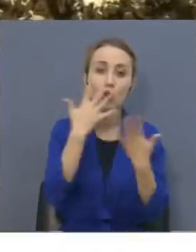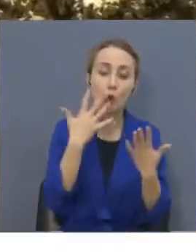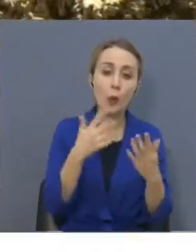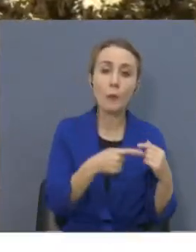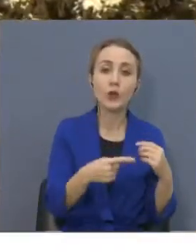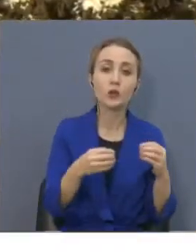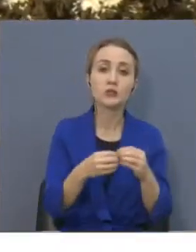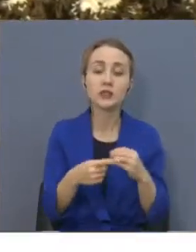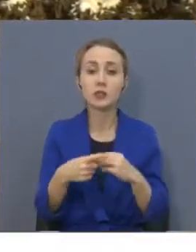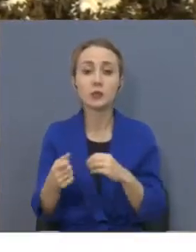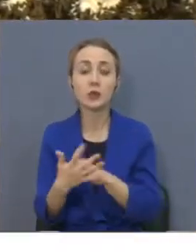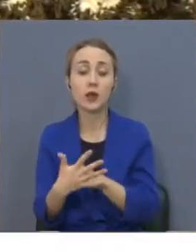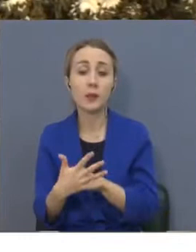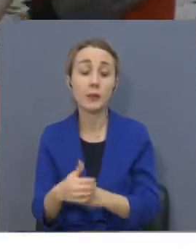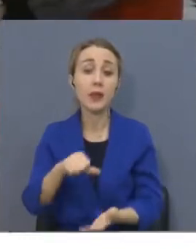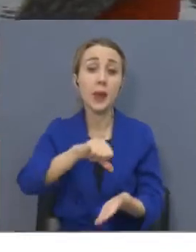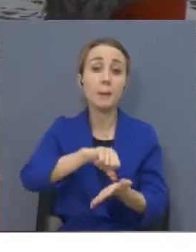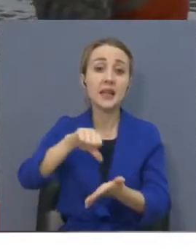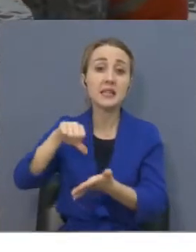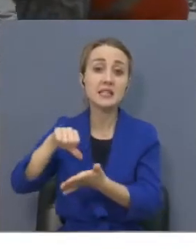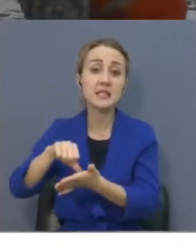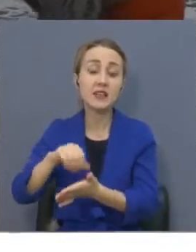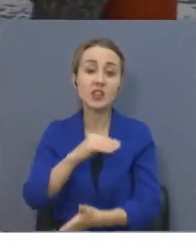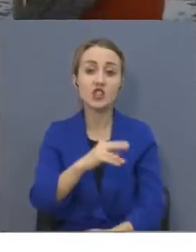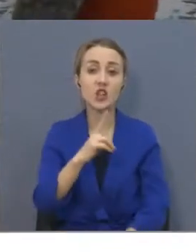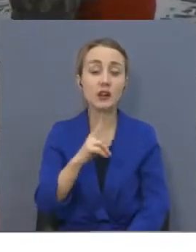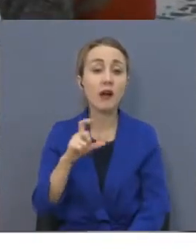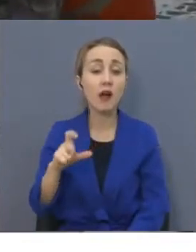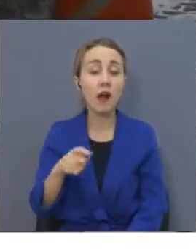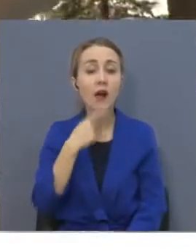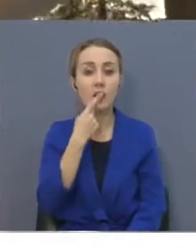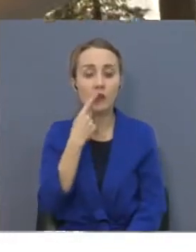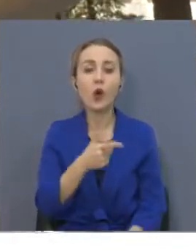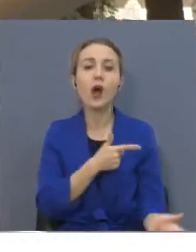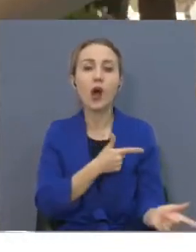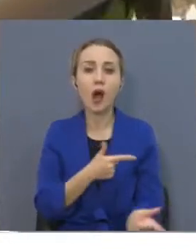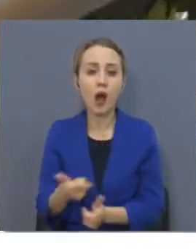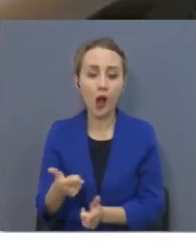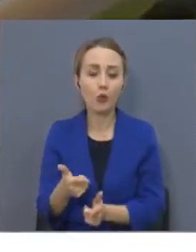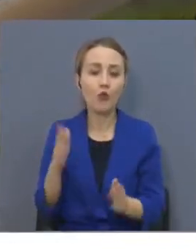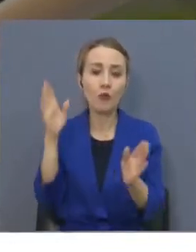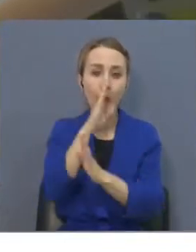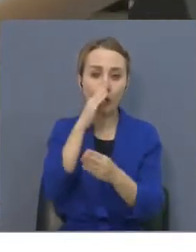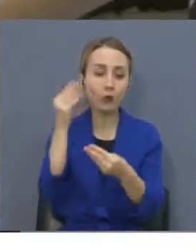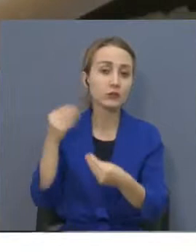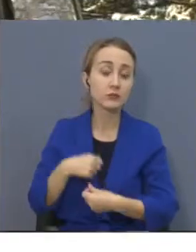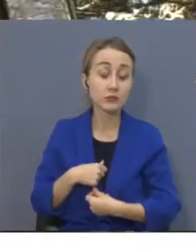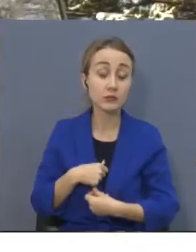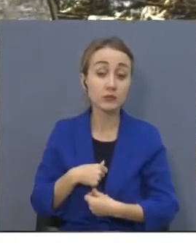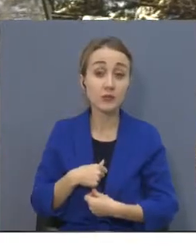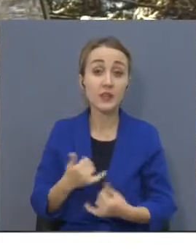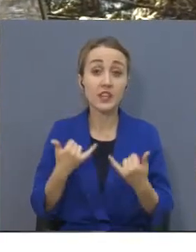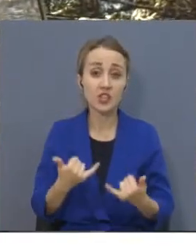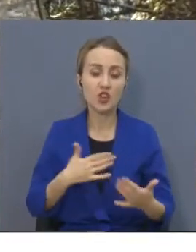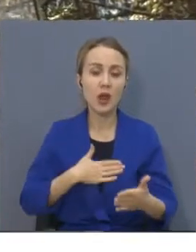10-15 градусов. Представители коммунальных служб областного центра говорят, что всецело готовы к сюрпризам погоды. Уже сейчас идет